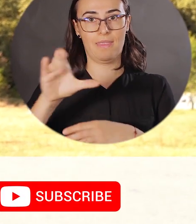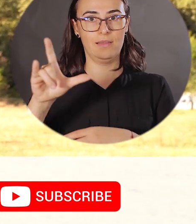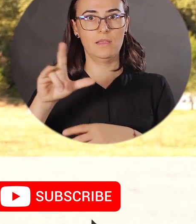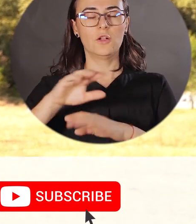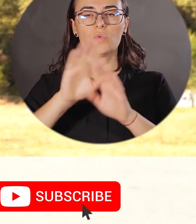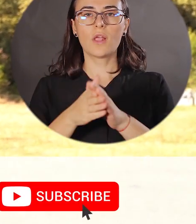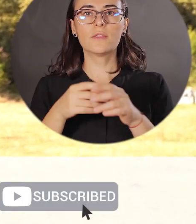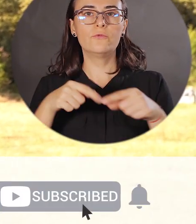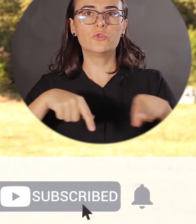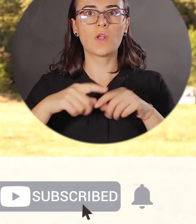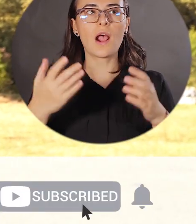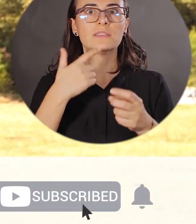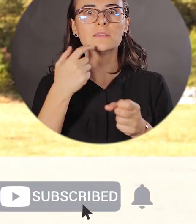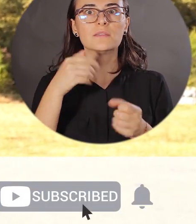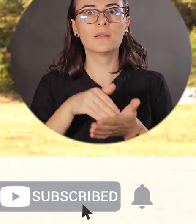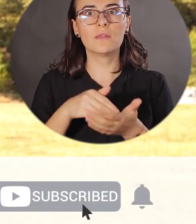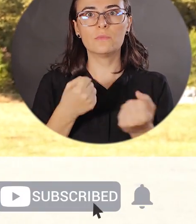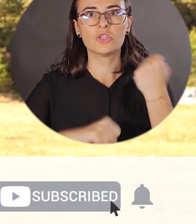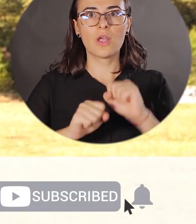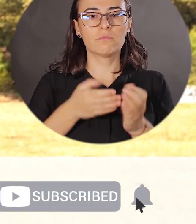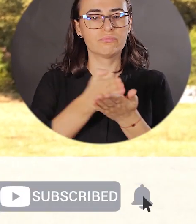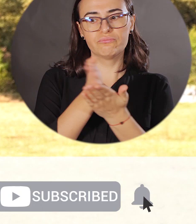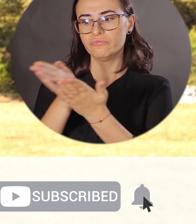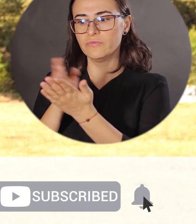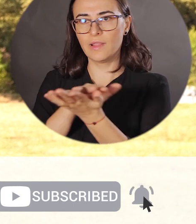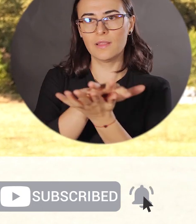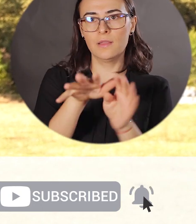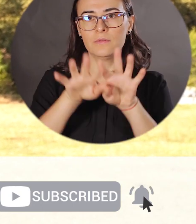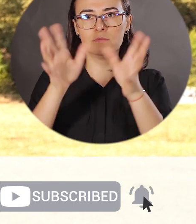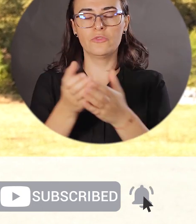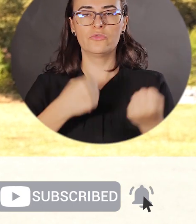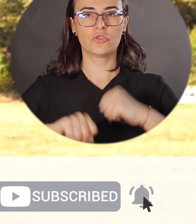aici și acum, toate lucrurile funcționează diferit pentru că tu ești prezent.